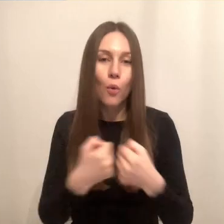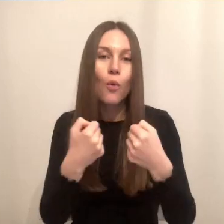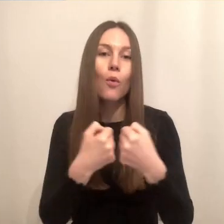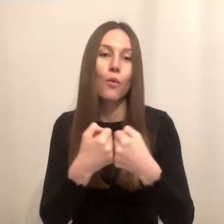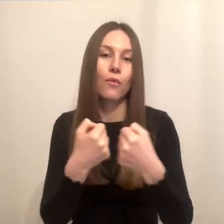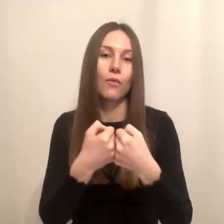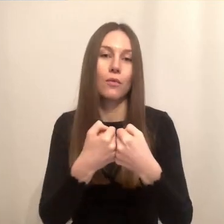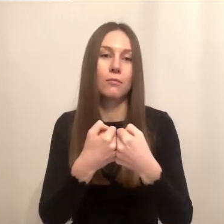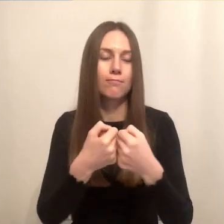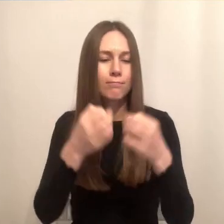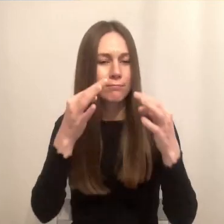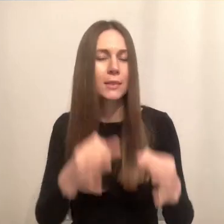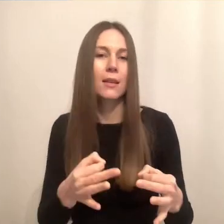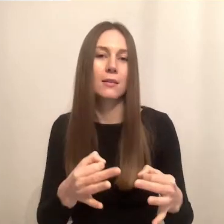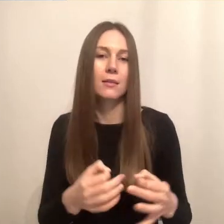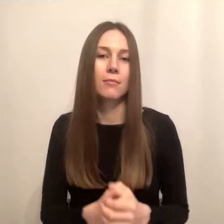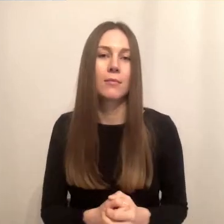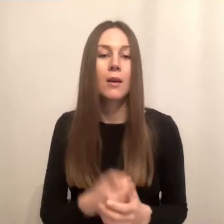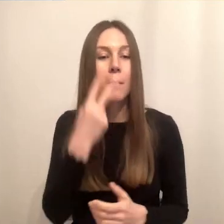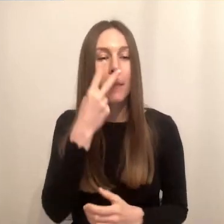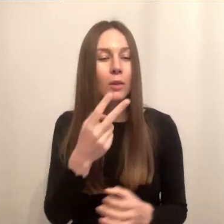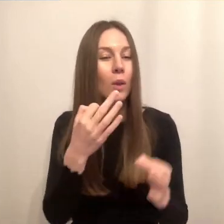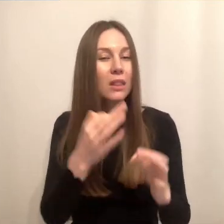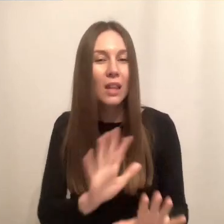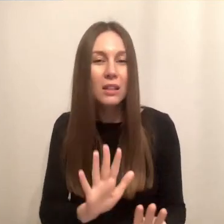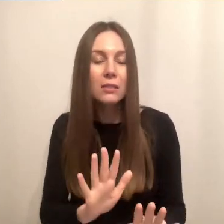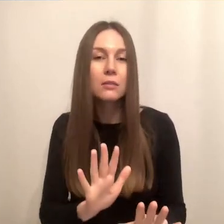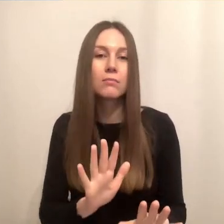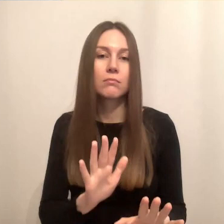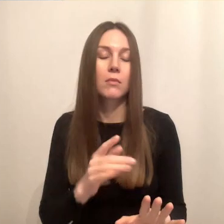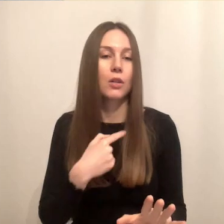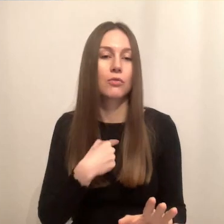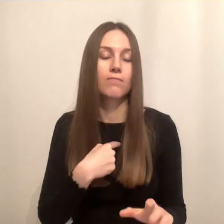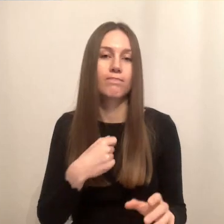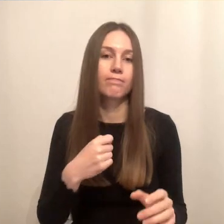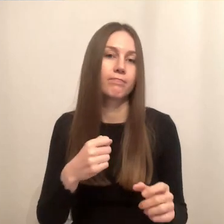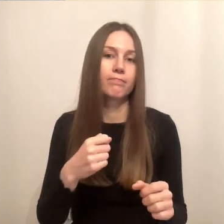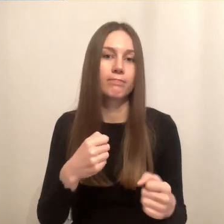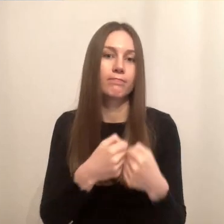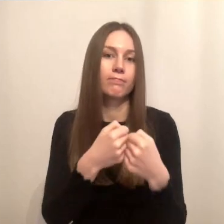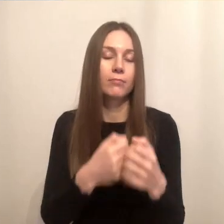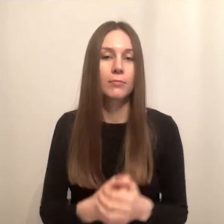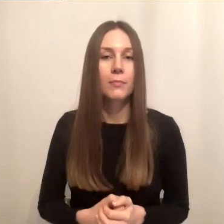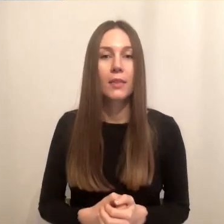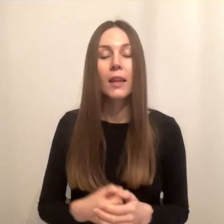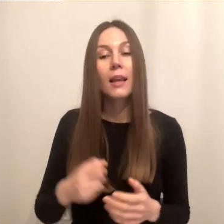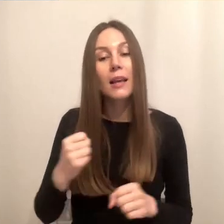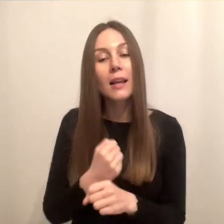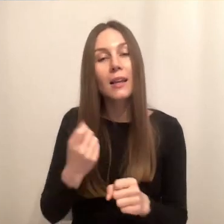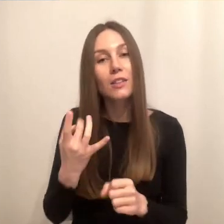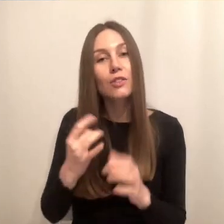kovotojas už tiesą, kur matau neteisybę, visada reaguoju. Kur galbūt reikėtų dar man patobulėti, tai